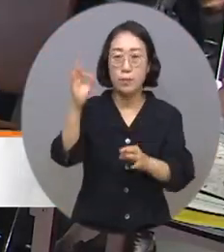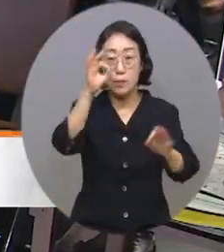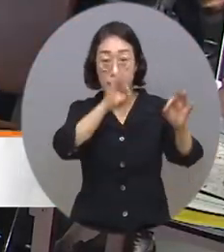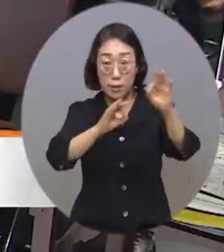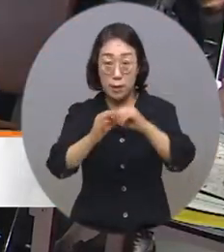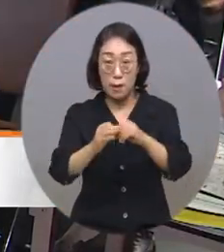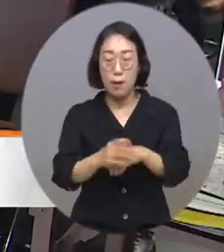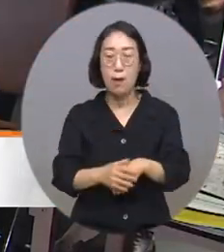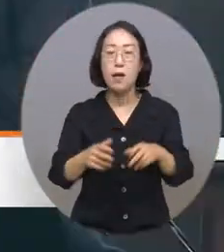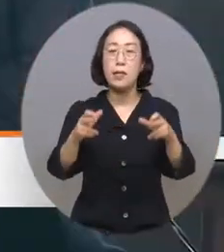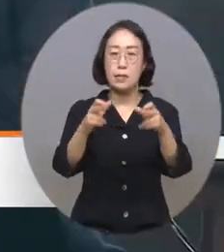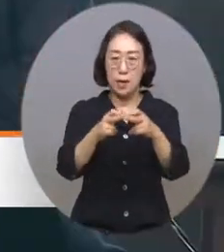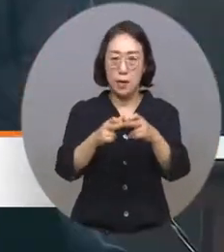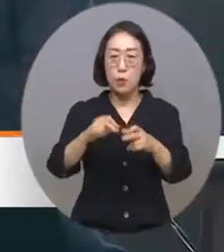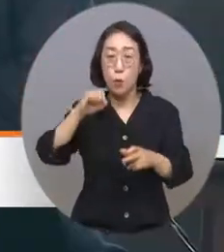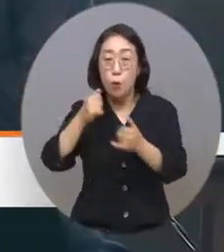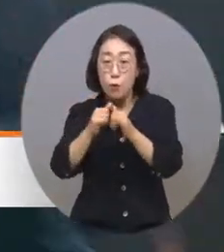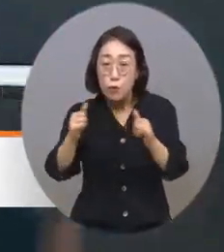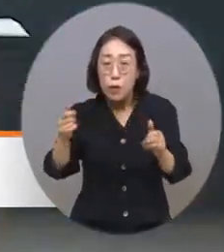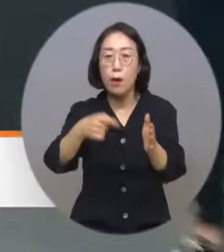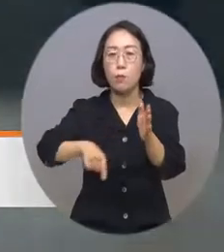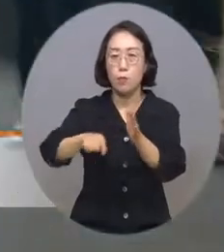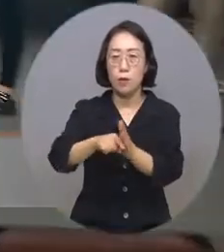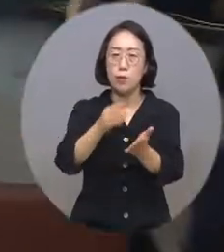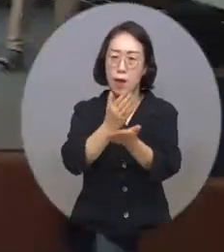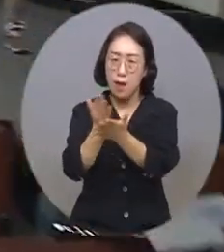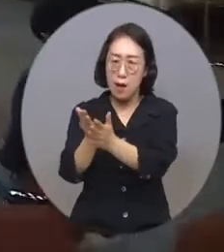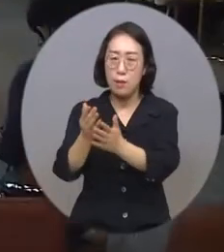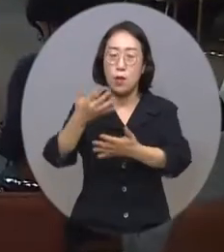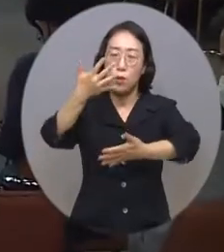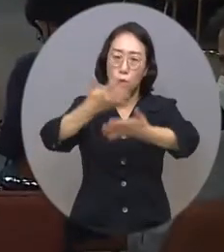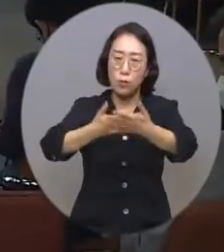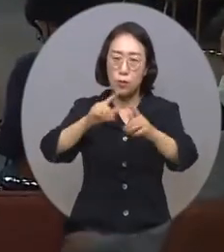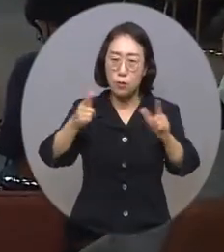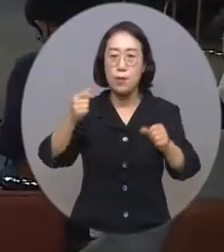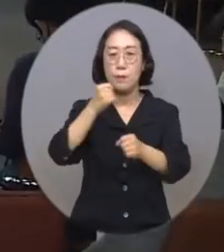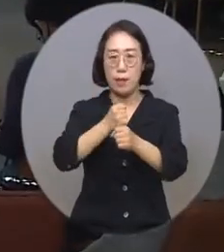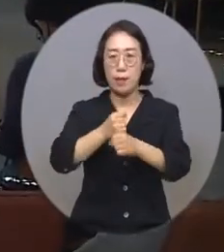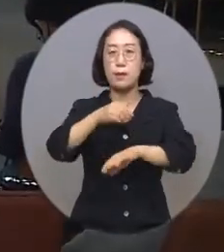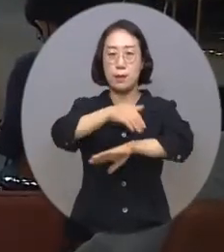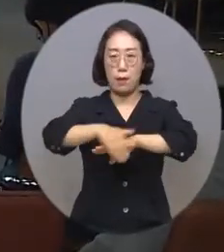나아가 장애인 등 취약계층을 위한 다양한 콘텐츠를 선보일 예정입니다.